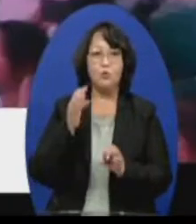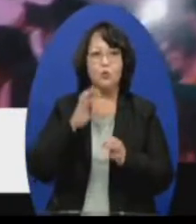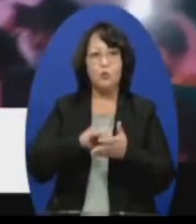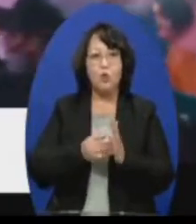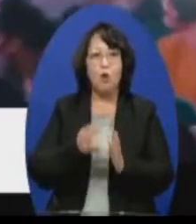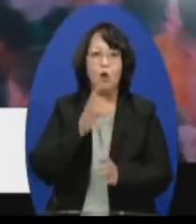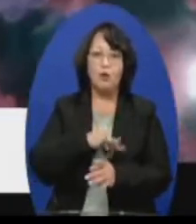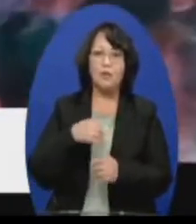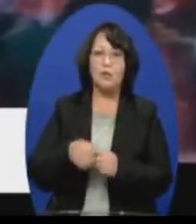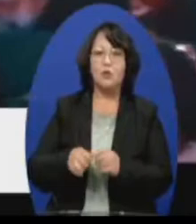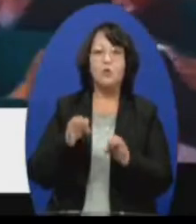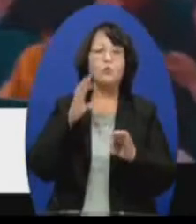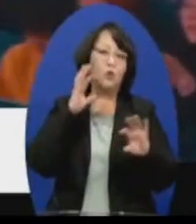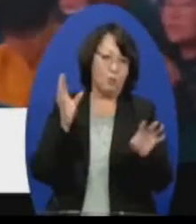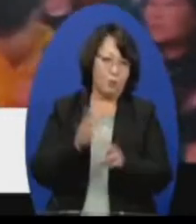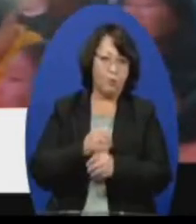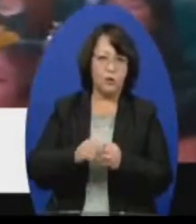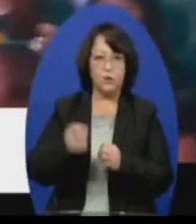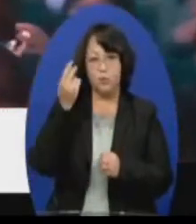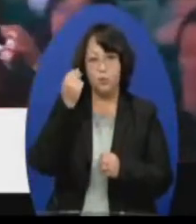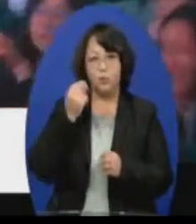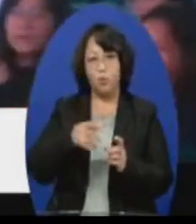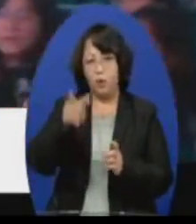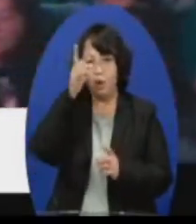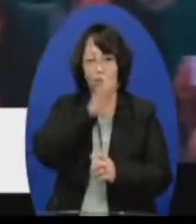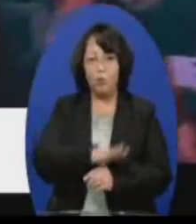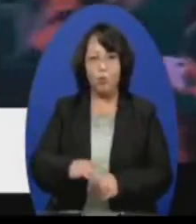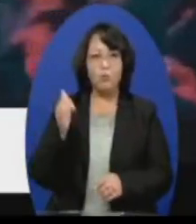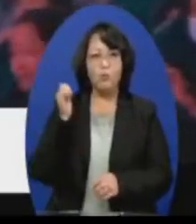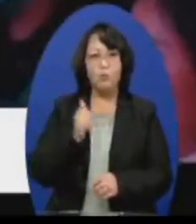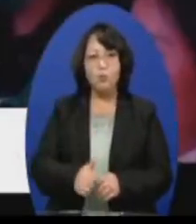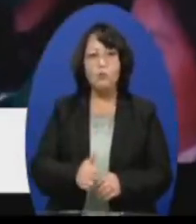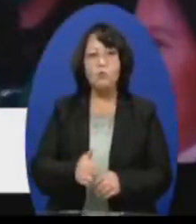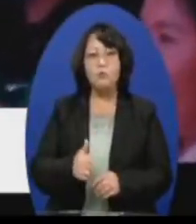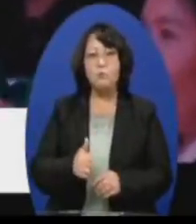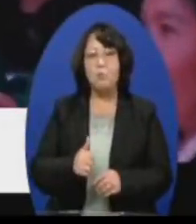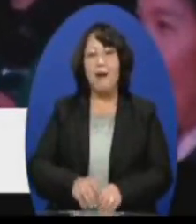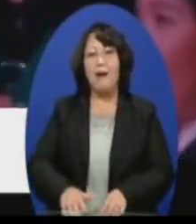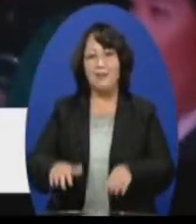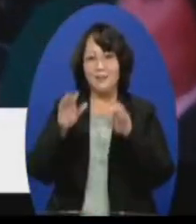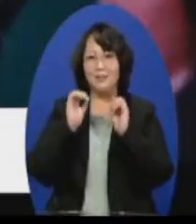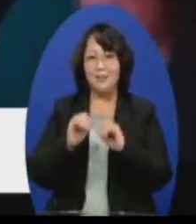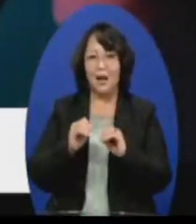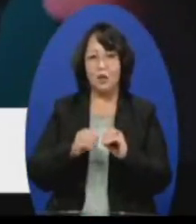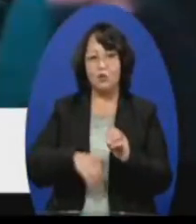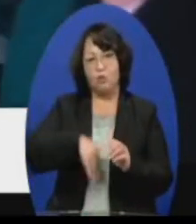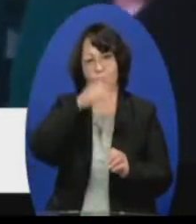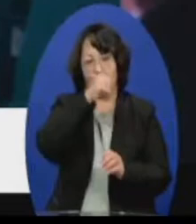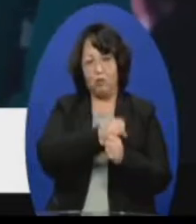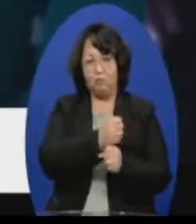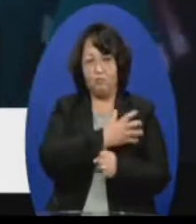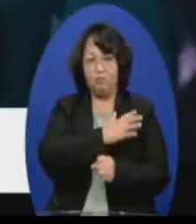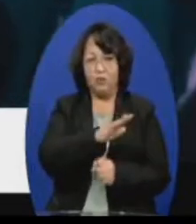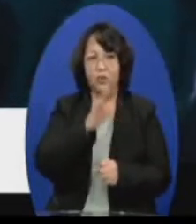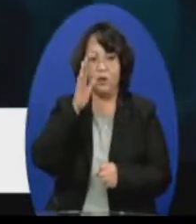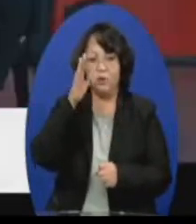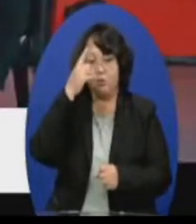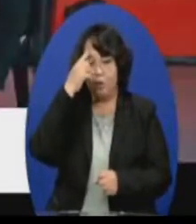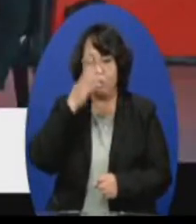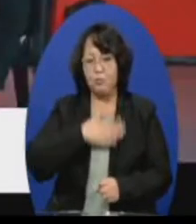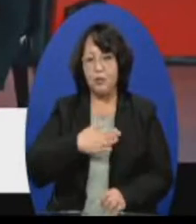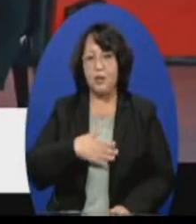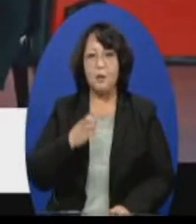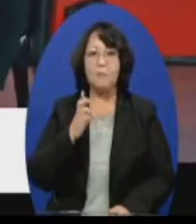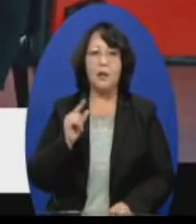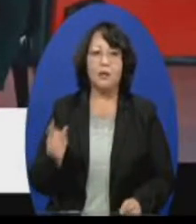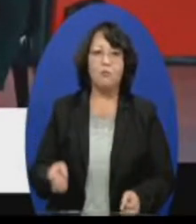орлого зарлагаа зохистой зарцуулахад суралцах ухааныг хүүхэд бүрт багаас нь зааж өгөх нь томчууд бидний үүрэг юм. Ирээдүйн Монгол улсын баялаг